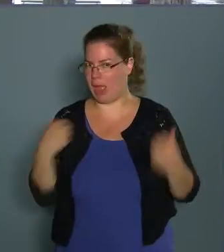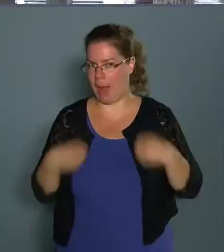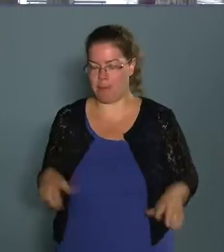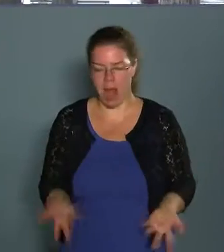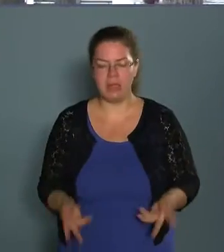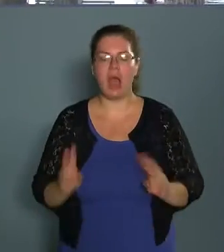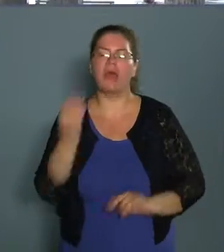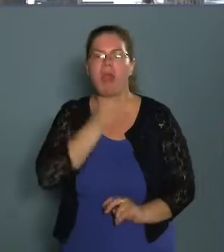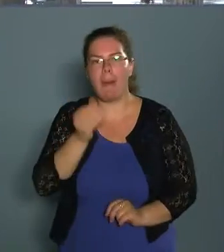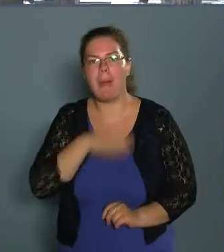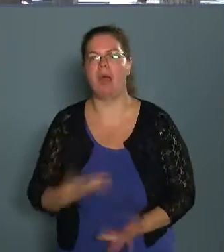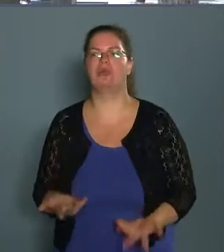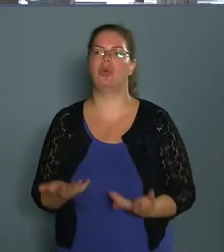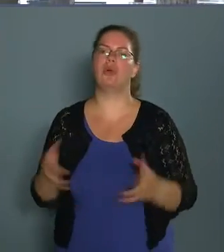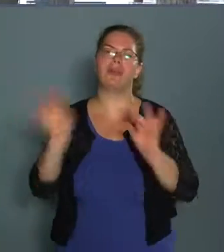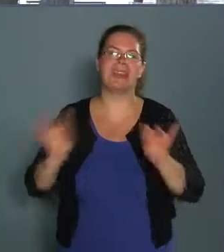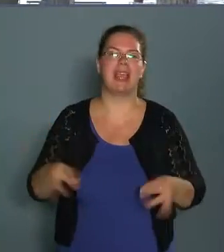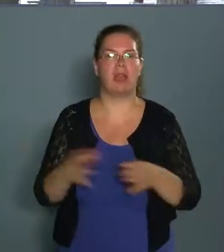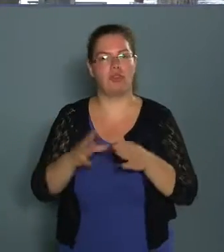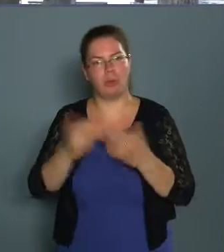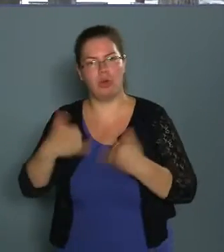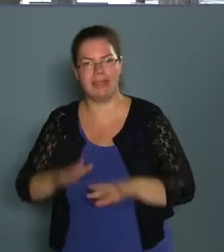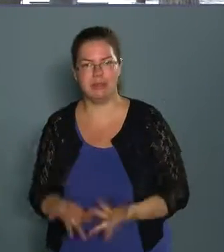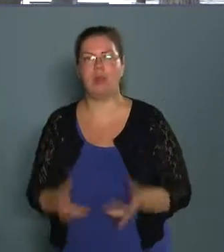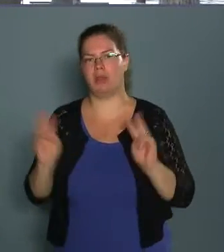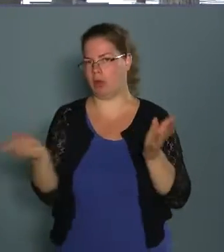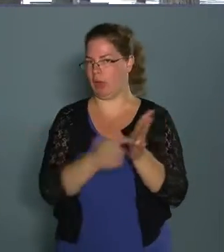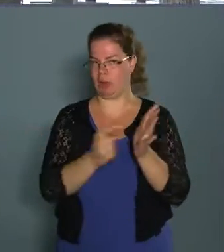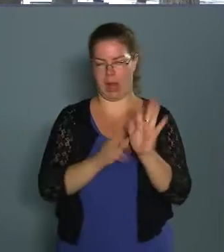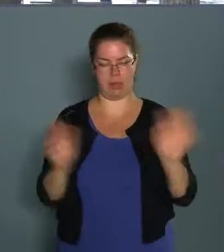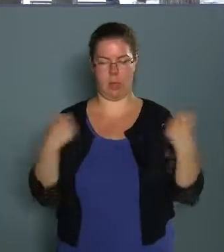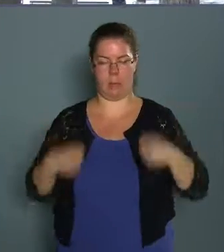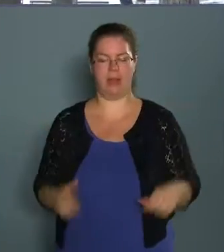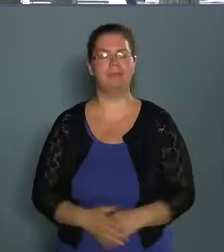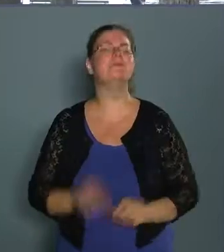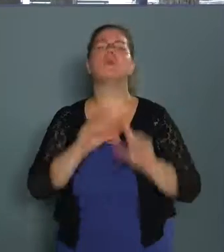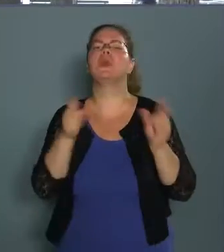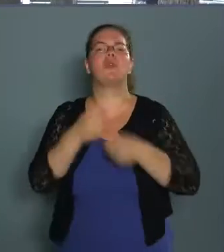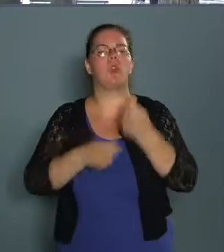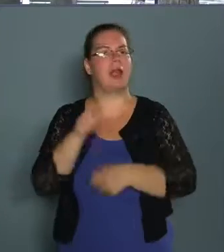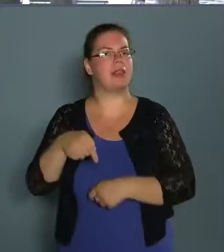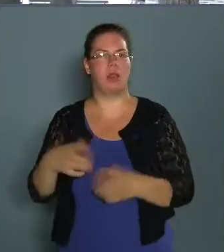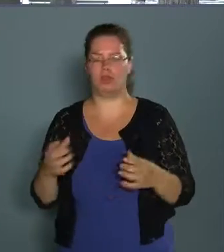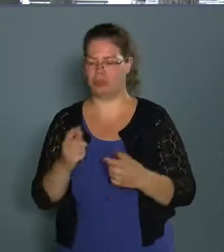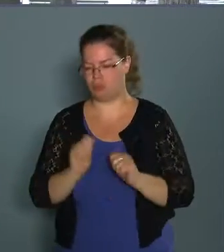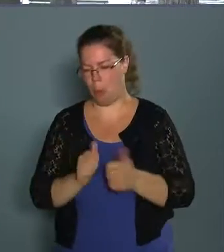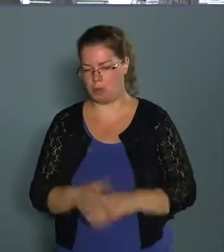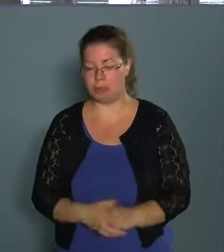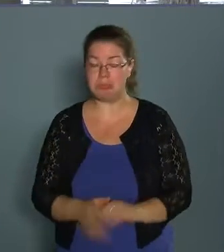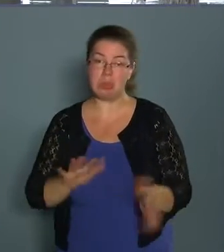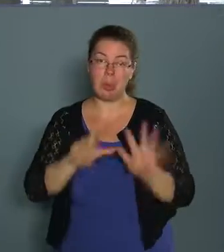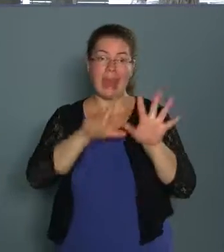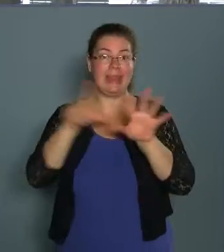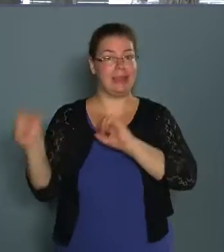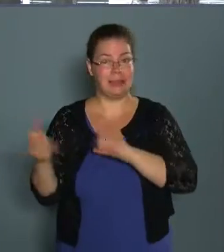amatőrök, akik rócsókon, céges csapatok indulnak, azoknak kötelező. Te mióta foglalkozol ezzel a sporttal? Hát